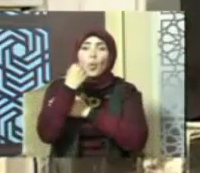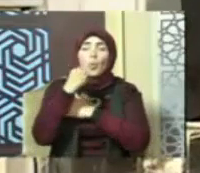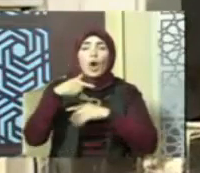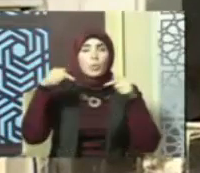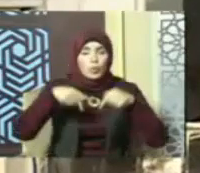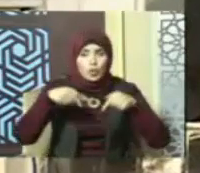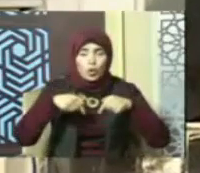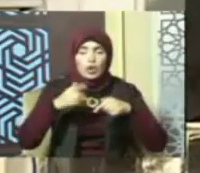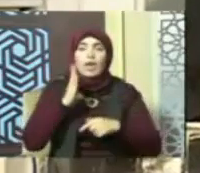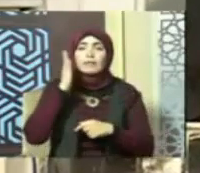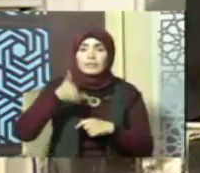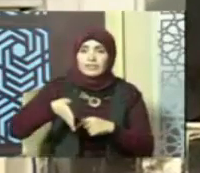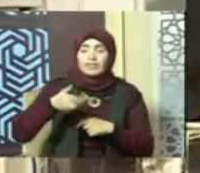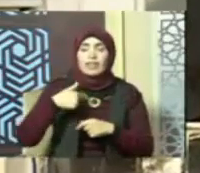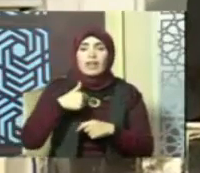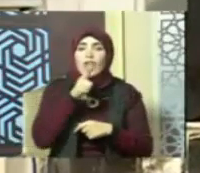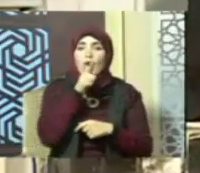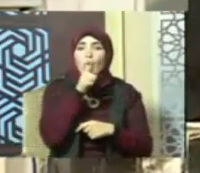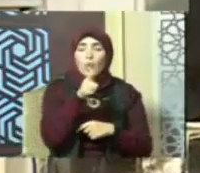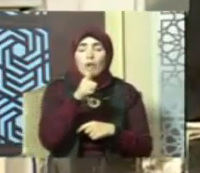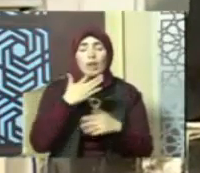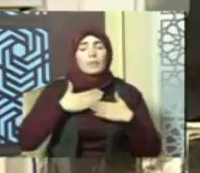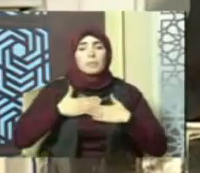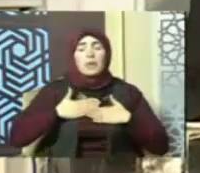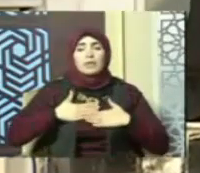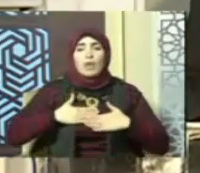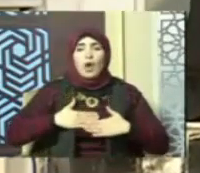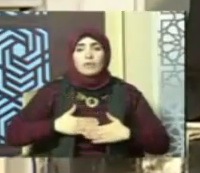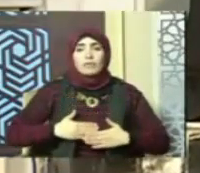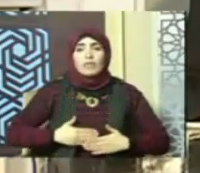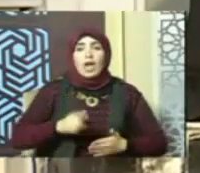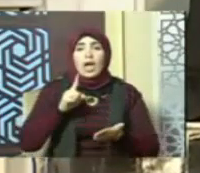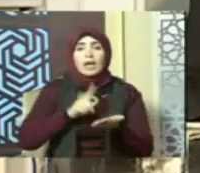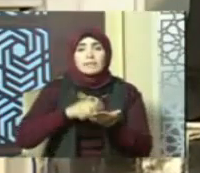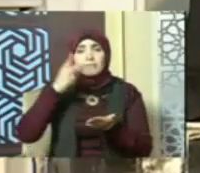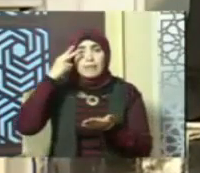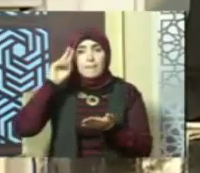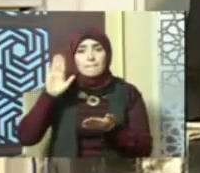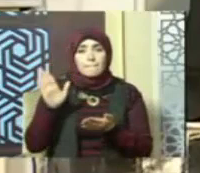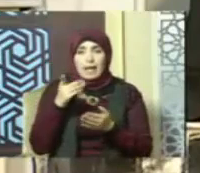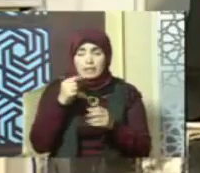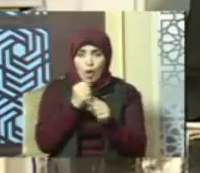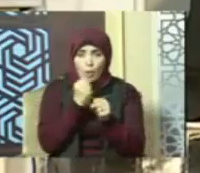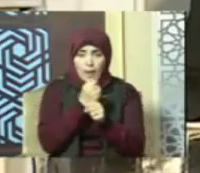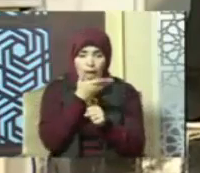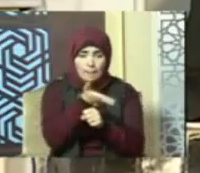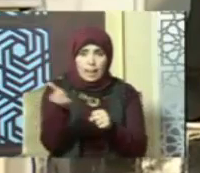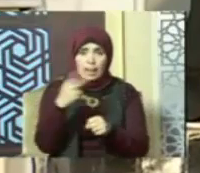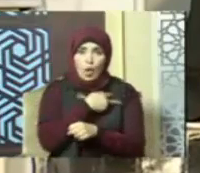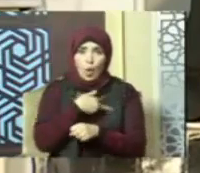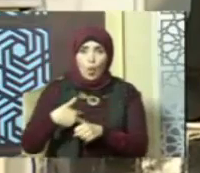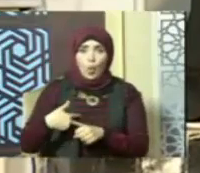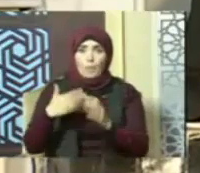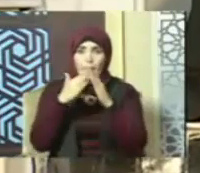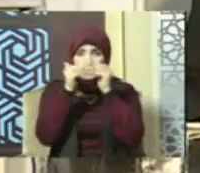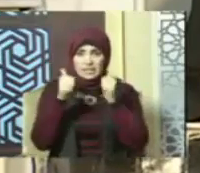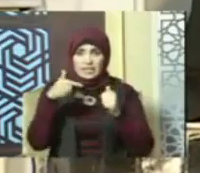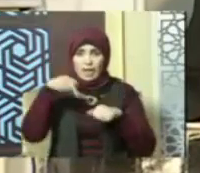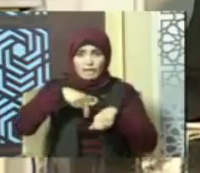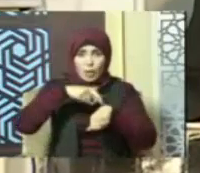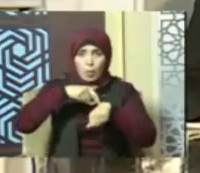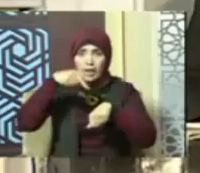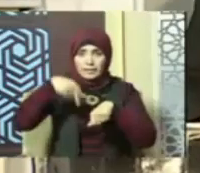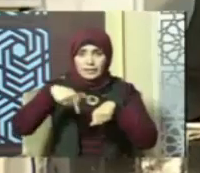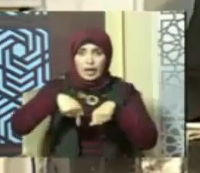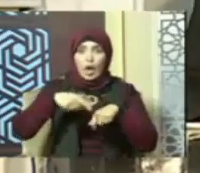هنا نستطيع أن نقول باطمئنان إنما تقوم به الدولة المصرية في وقتنا